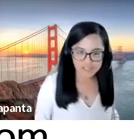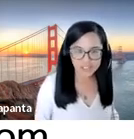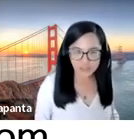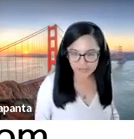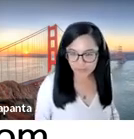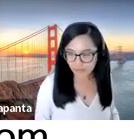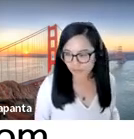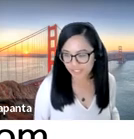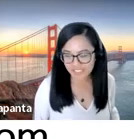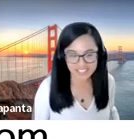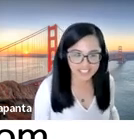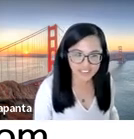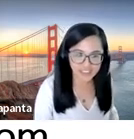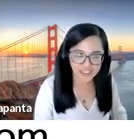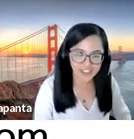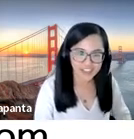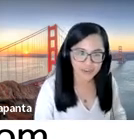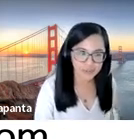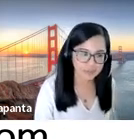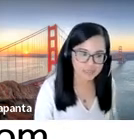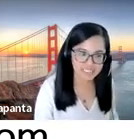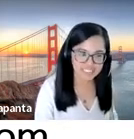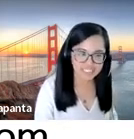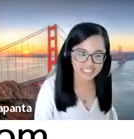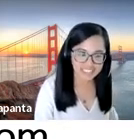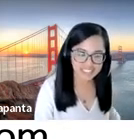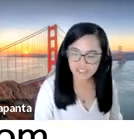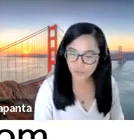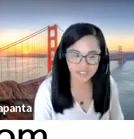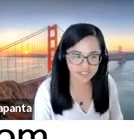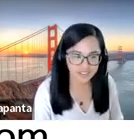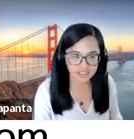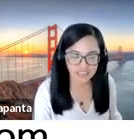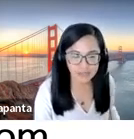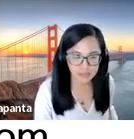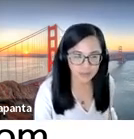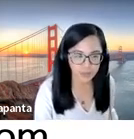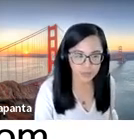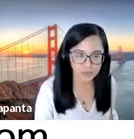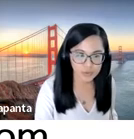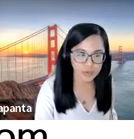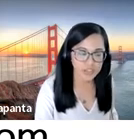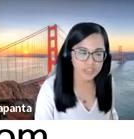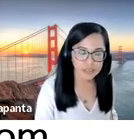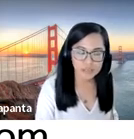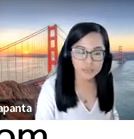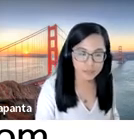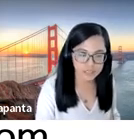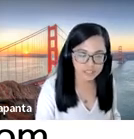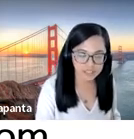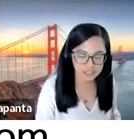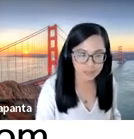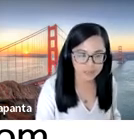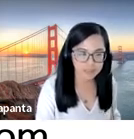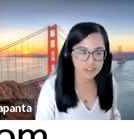Thank you everyone for hanging in there, we're almost done and we are I mean to go over. In